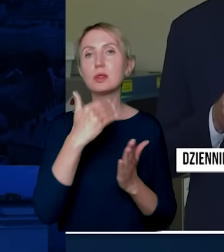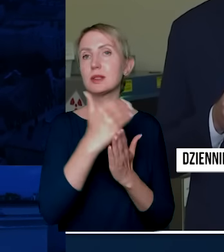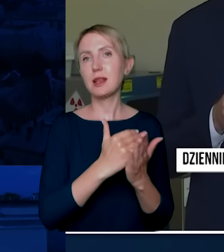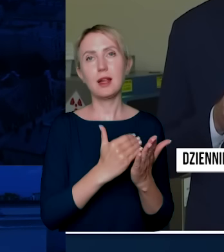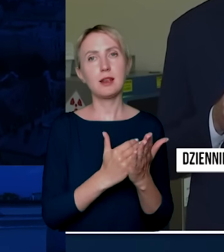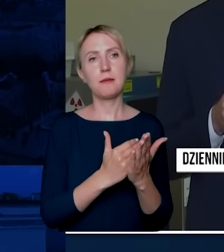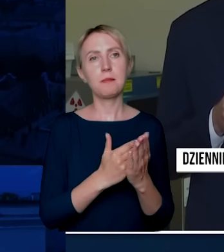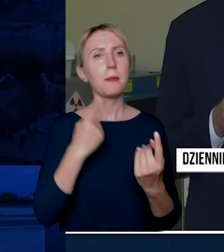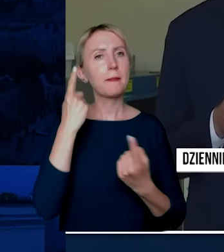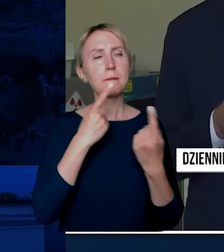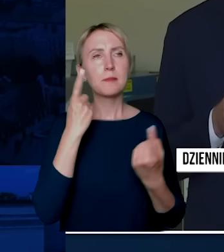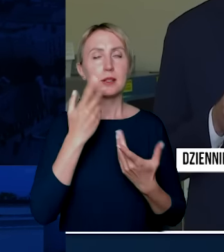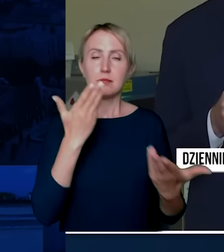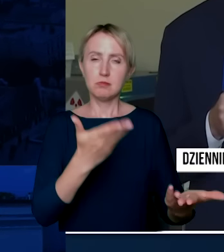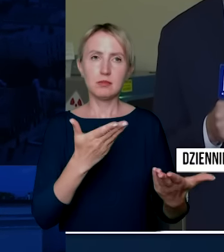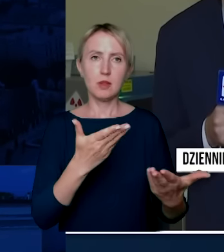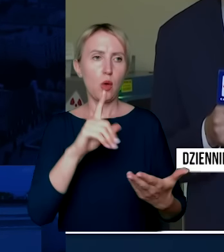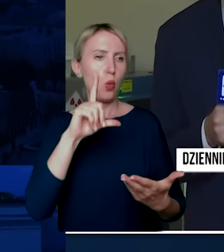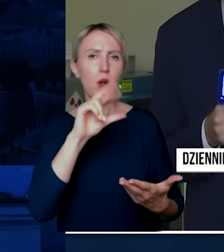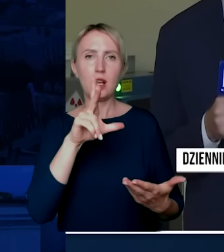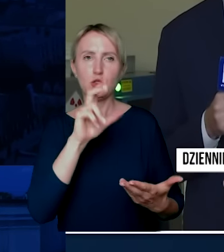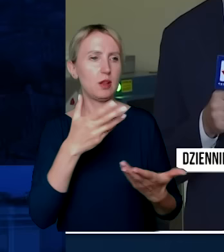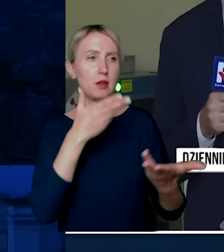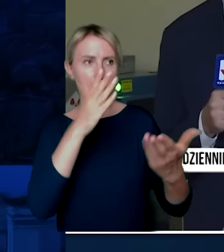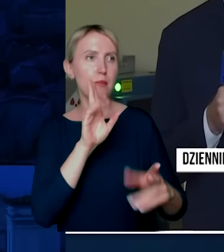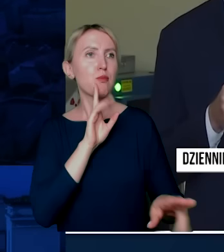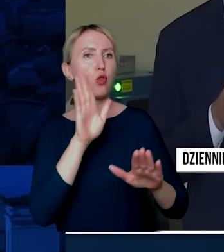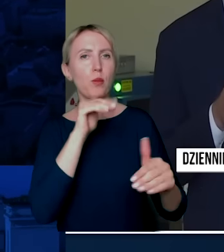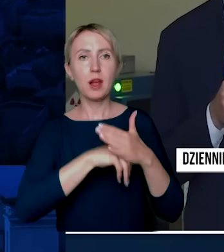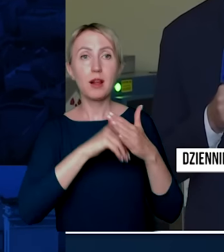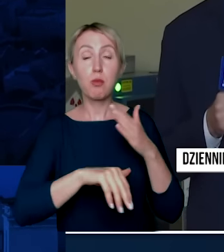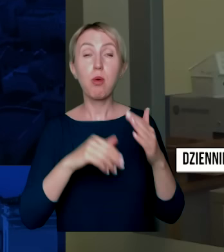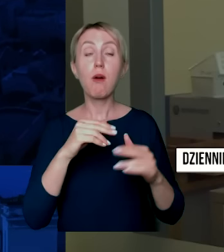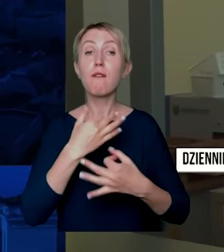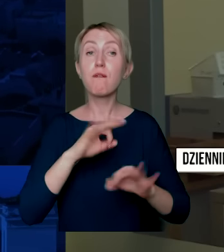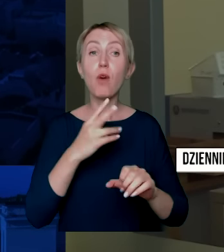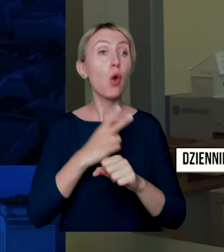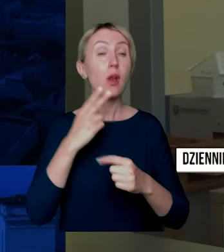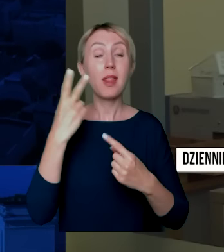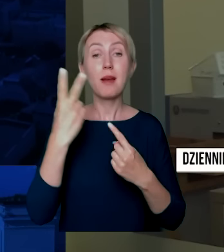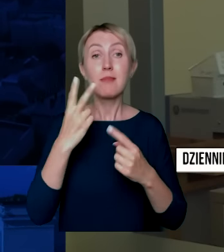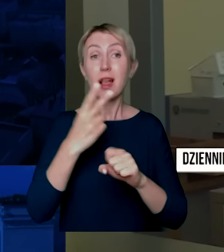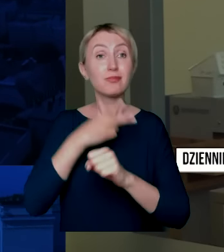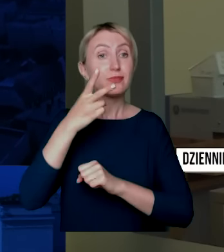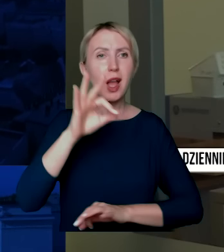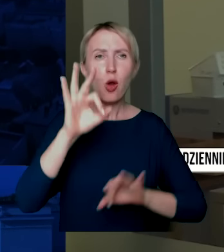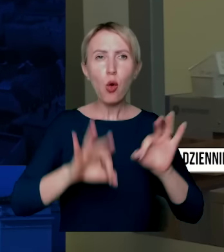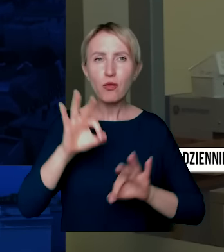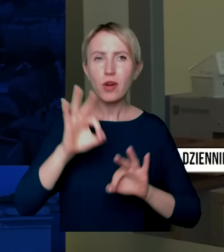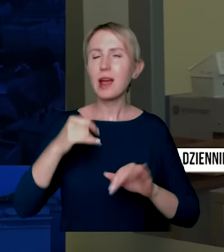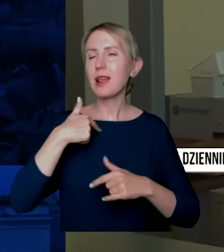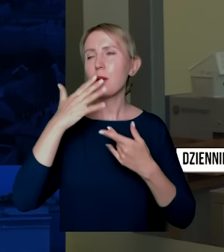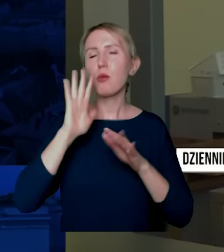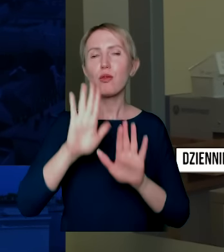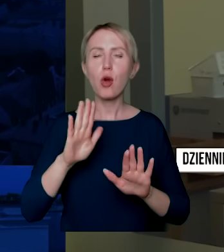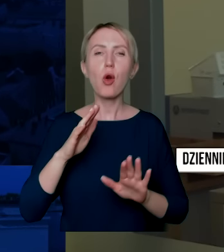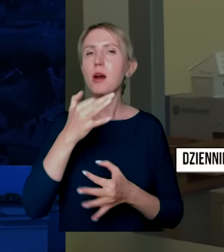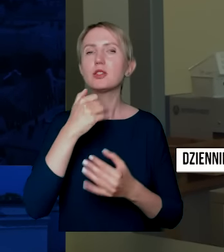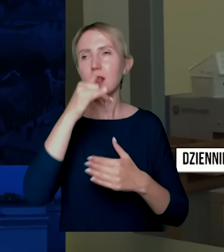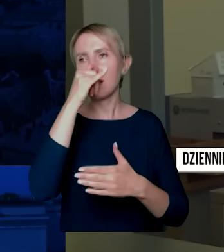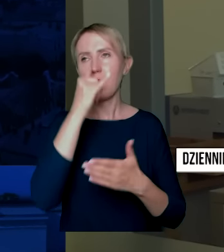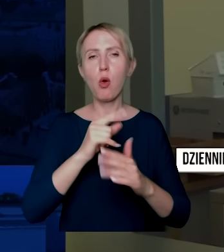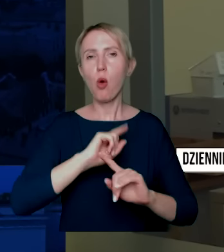że nie powstydziłby się sam Łukaszenka, bo niewpuszczanie mediów, wolnych mediów na konferencję, już nie mówię o blokowaniu zadawania pytań, bo z tym się